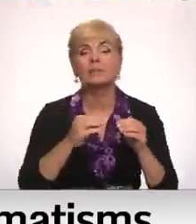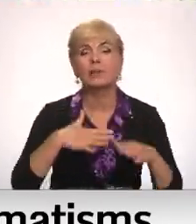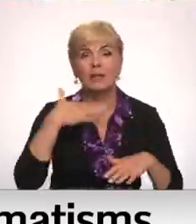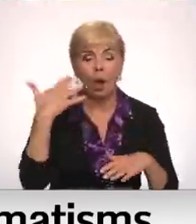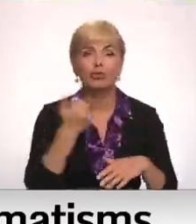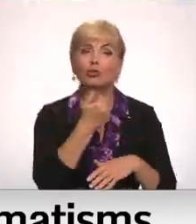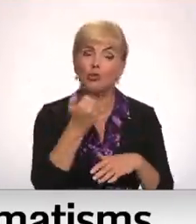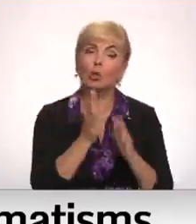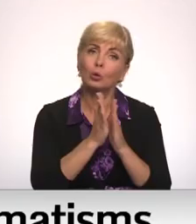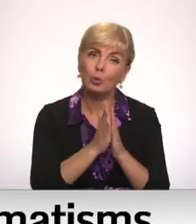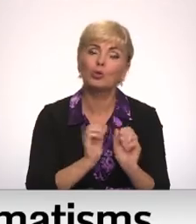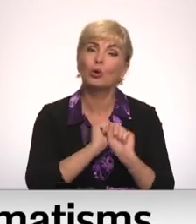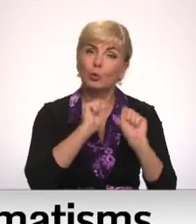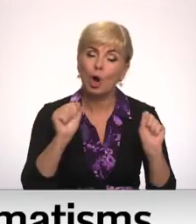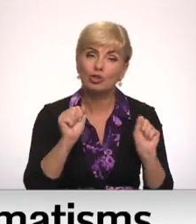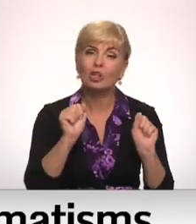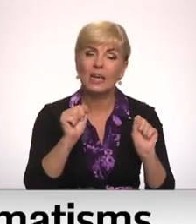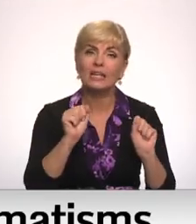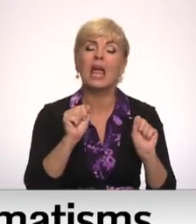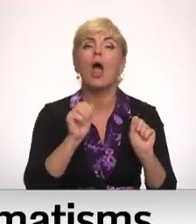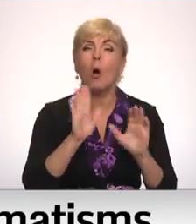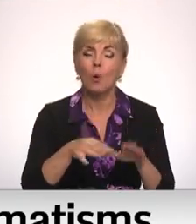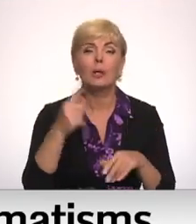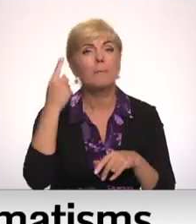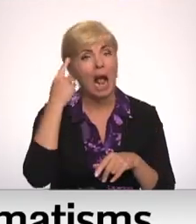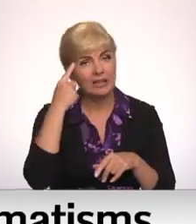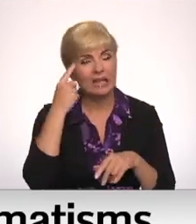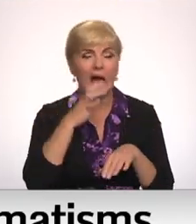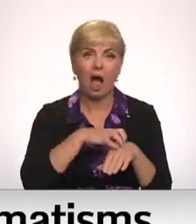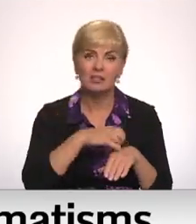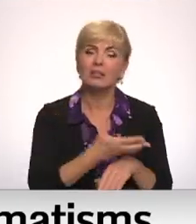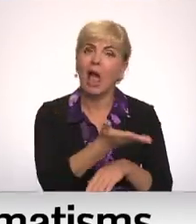svētkus svinēt droši un prātīgi. Madara Līcīte, Alas Peršavits, Latvijas televīzija.